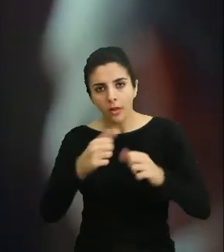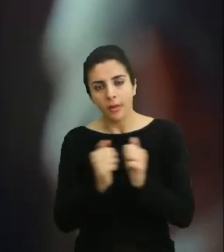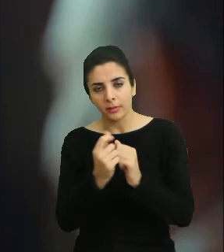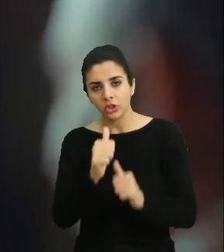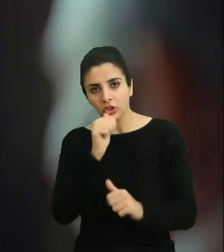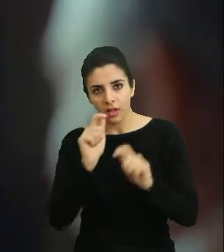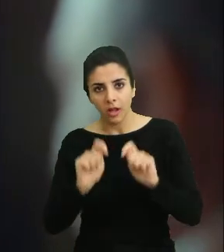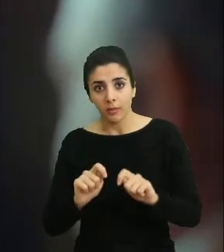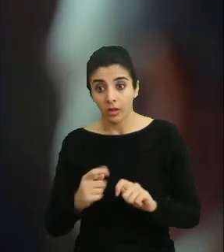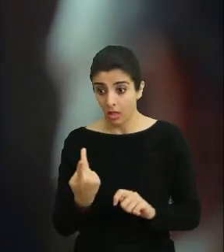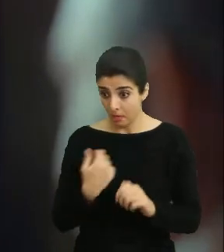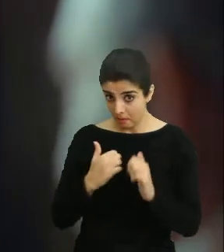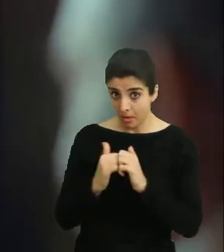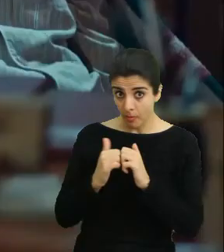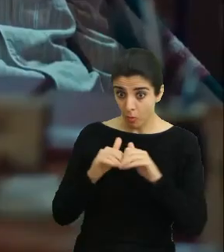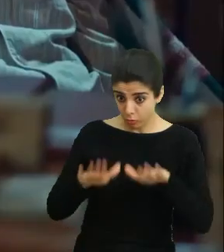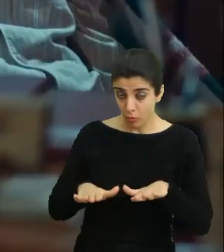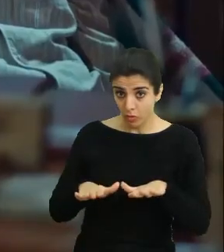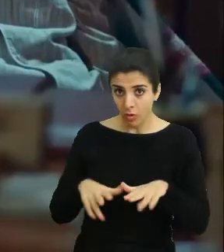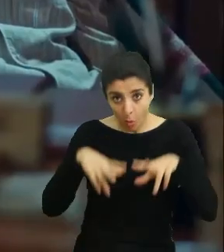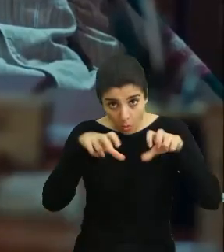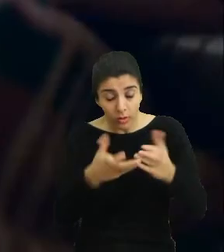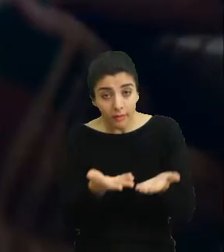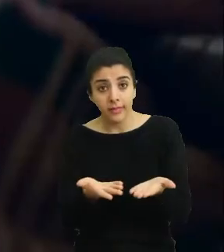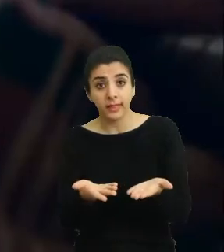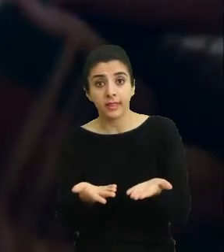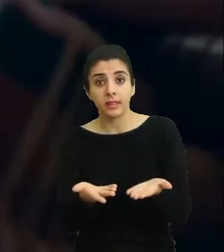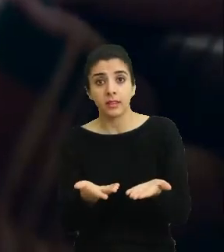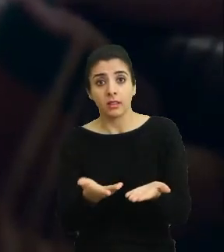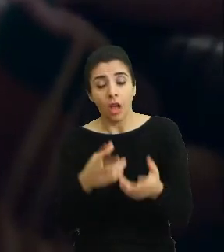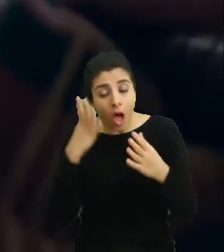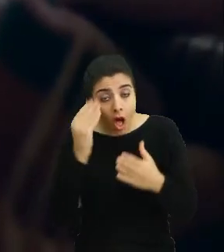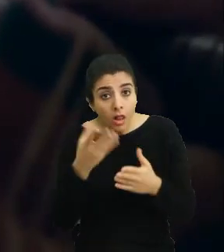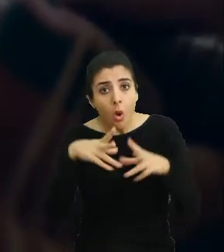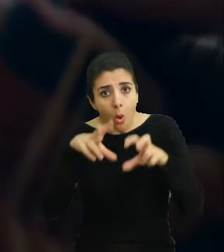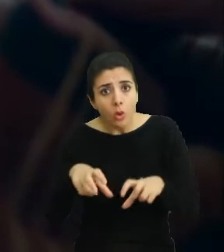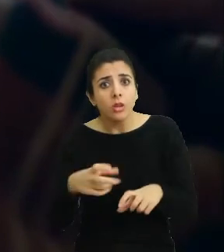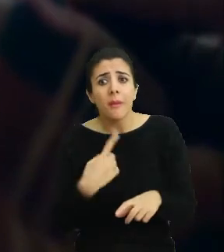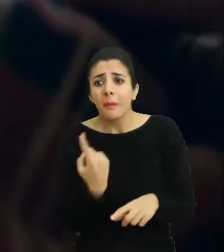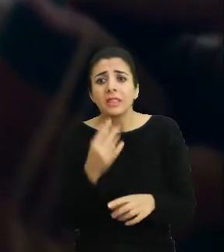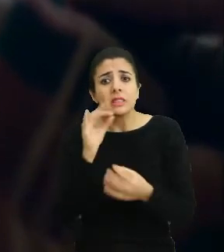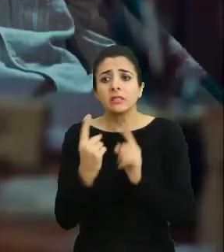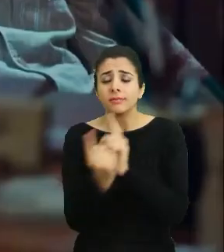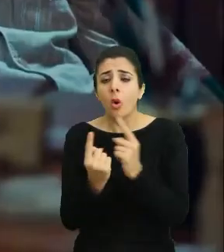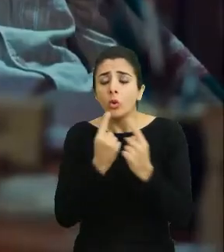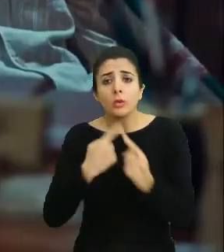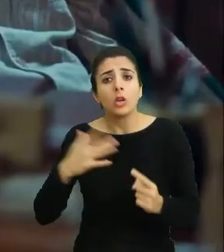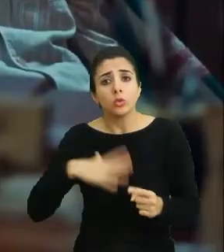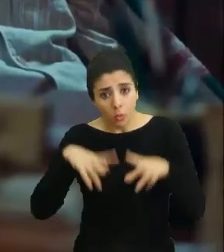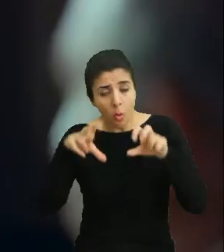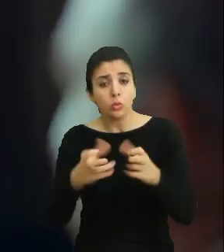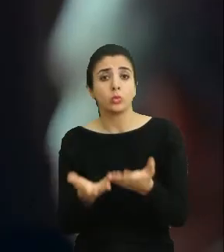içelim. Benim de burada. Otur. Anlasana be oğlum. Odun da olsa biriyle konuşacağım be. Otur